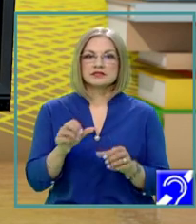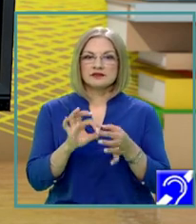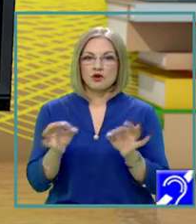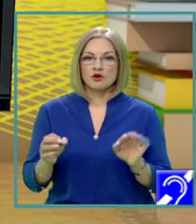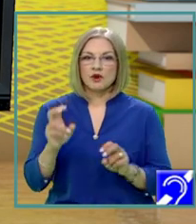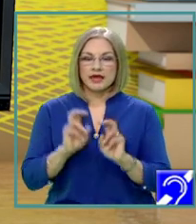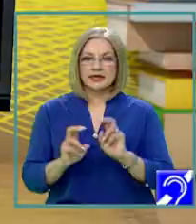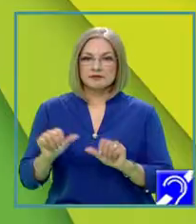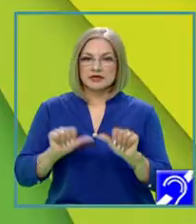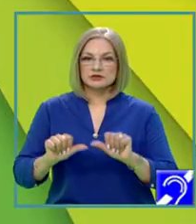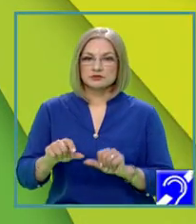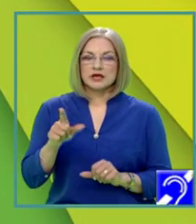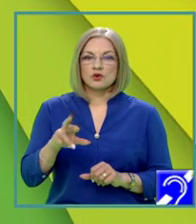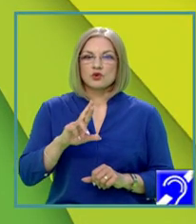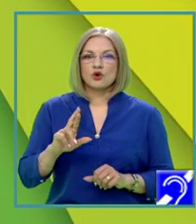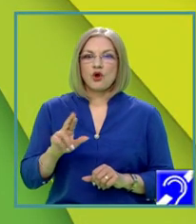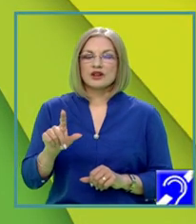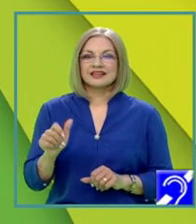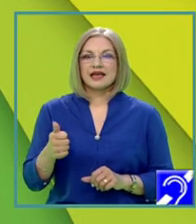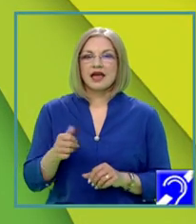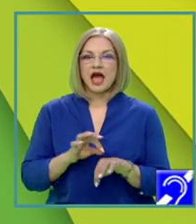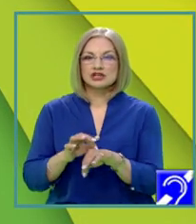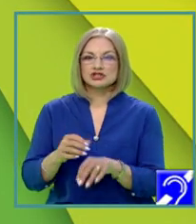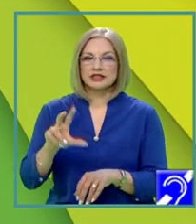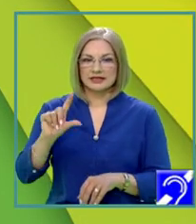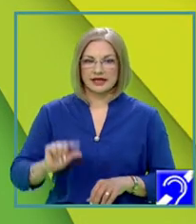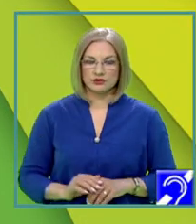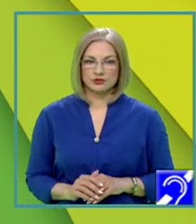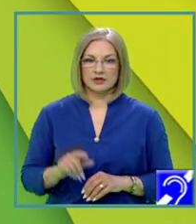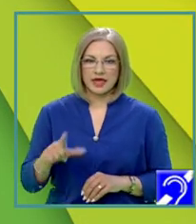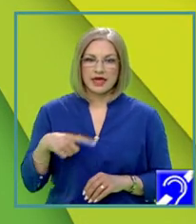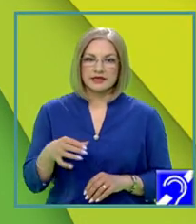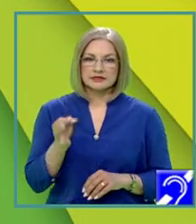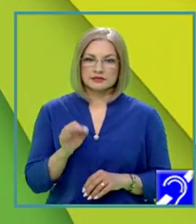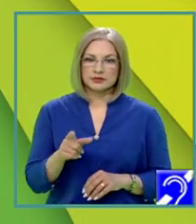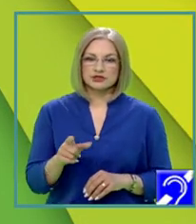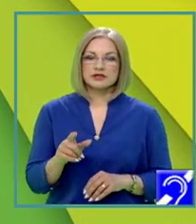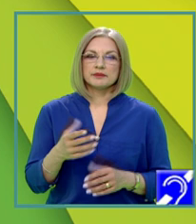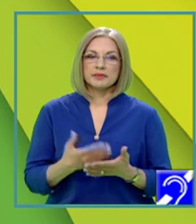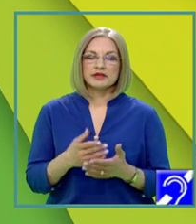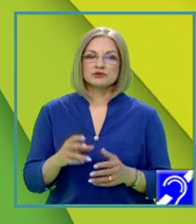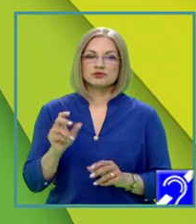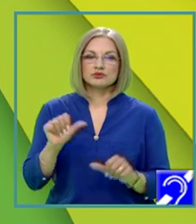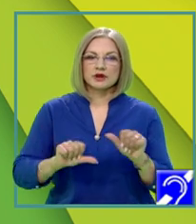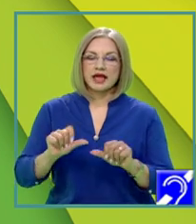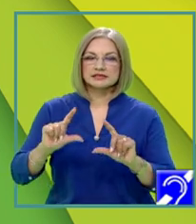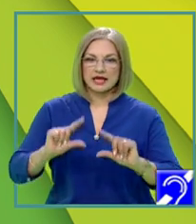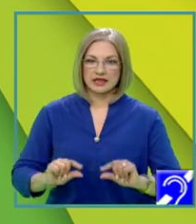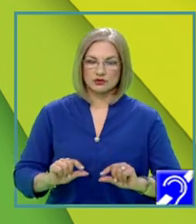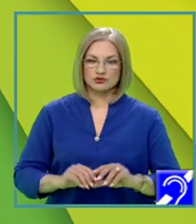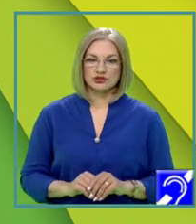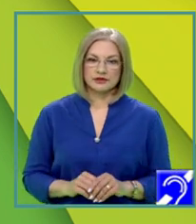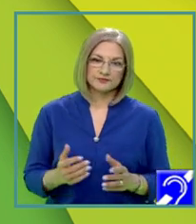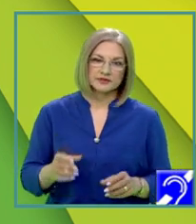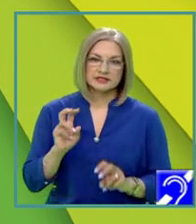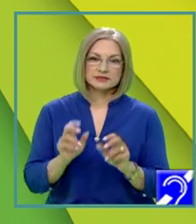reducător așa cum bine știm agentul reducător este această pisică mică care favorizează reacția de reducere prin urmare